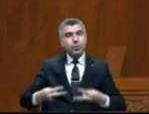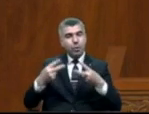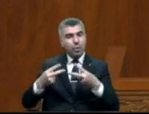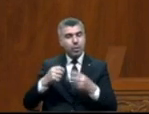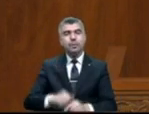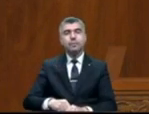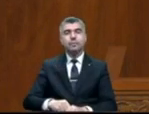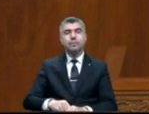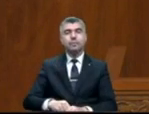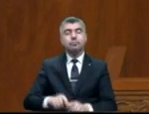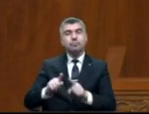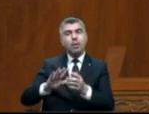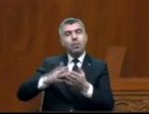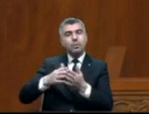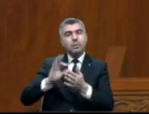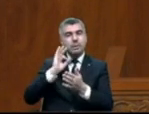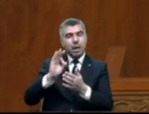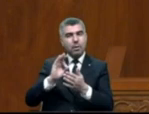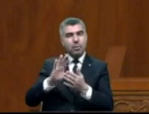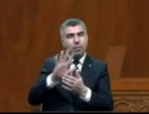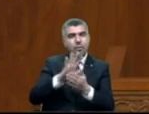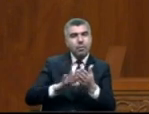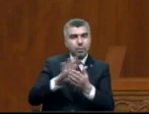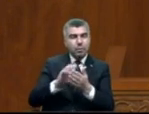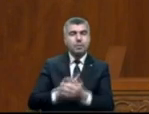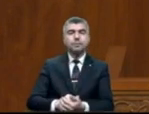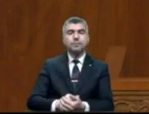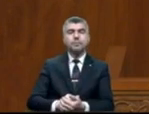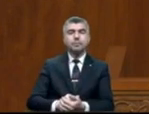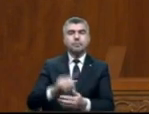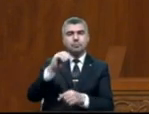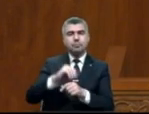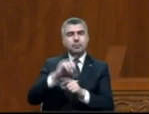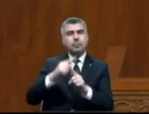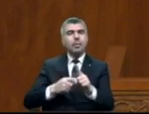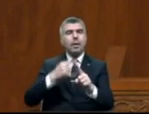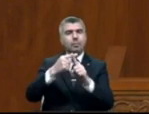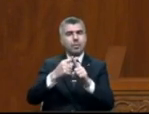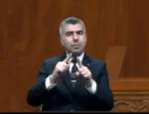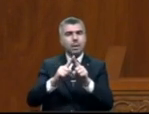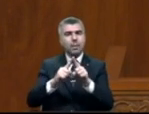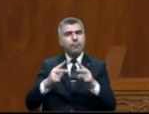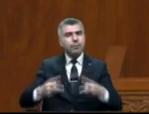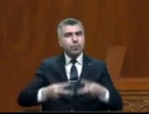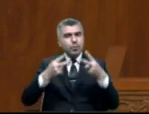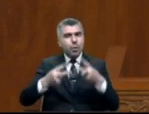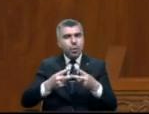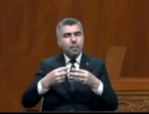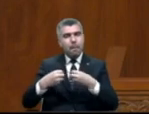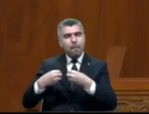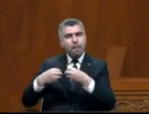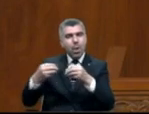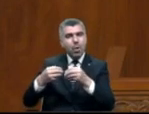عبر تحسين التنافسية القطاعية، وكذلك تنويع الأسواق والحماية